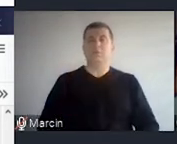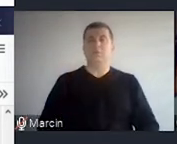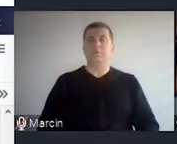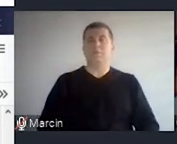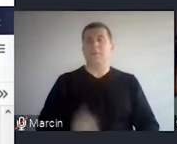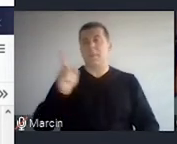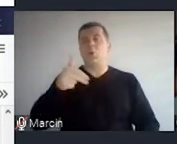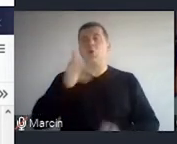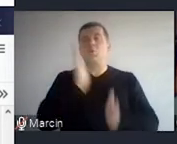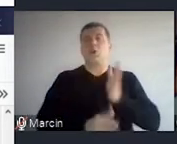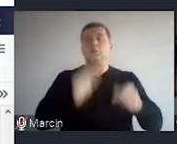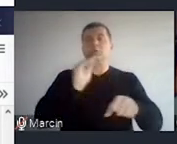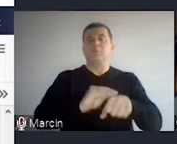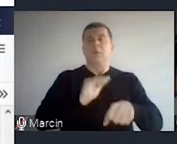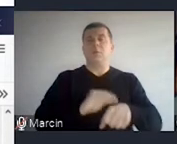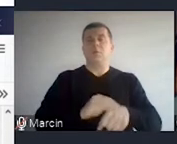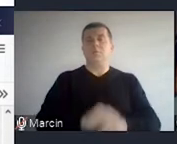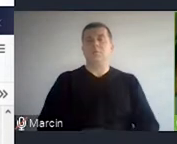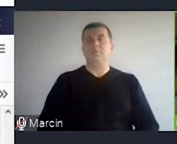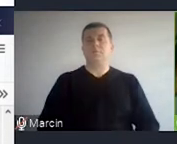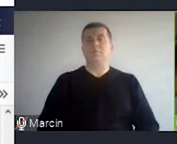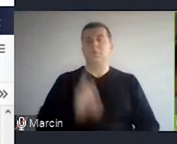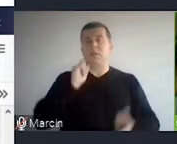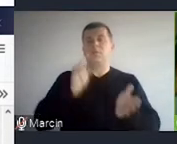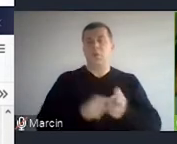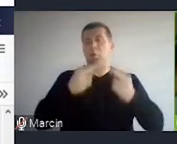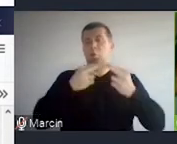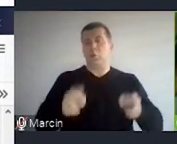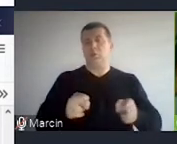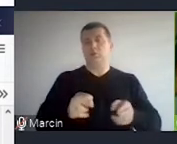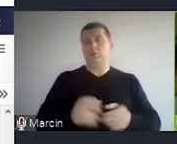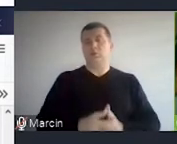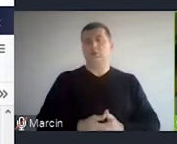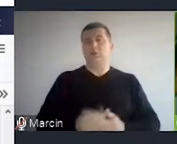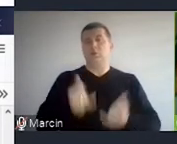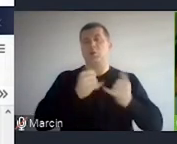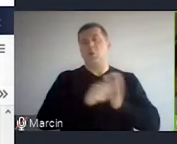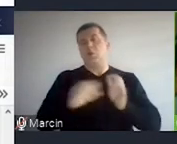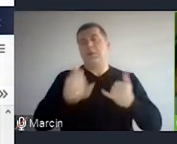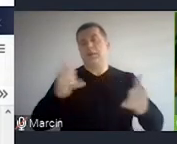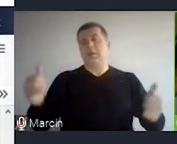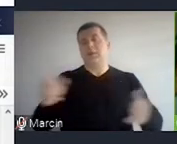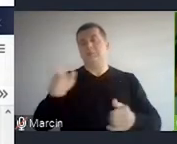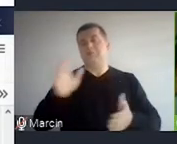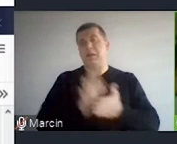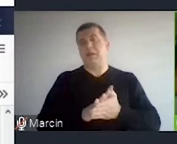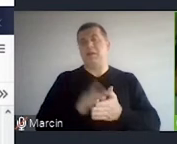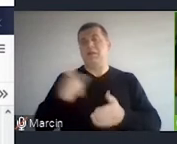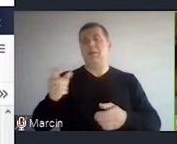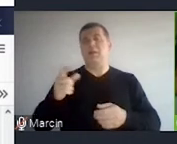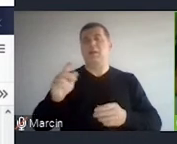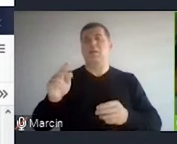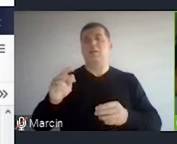I ta uproszczona metoda właśnie różni się od innych charakterystyczną jednostką, którą zwykle